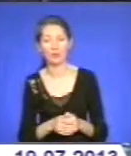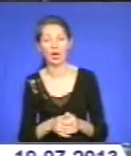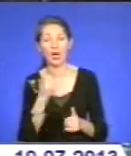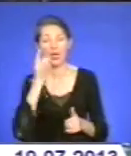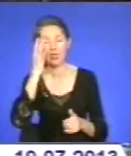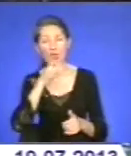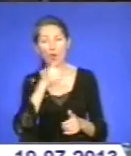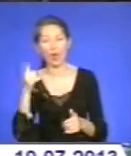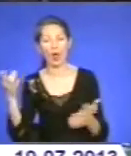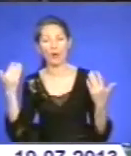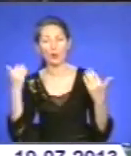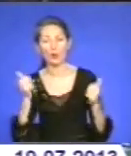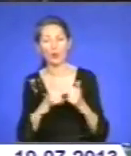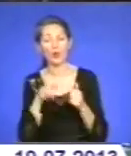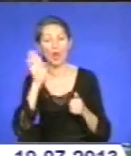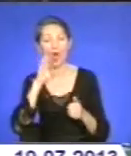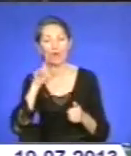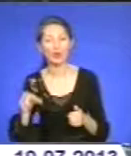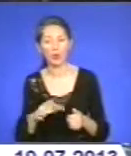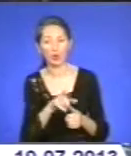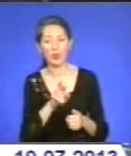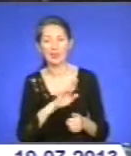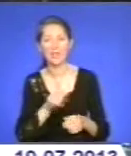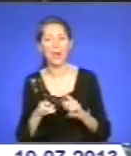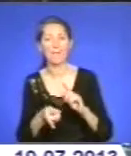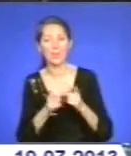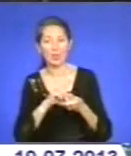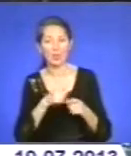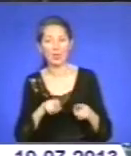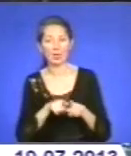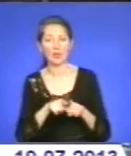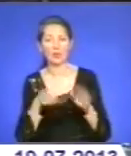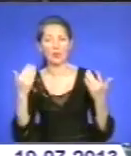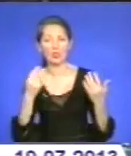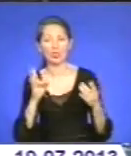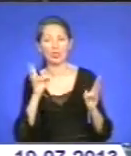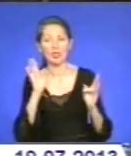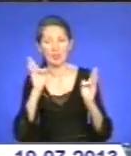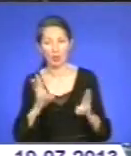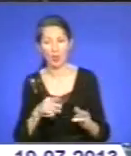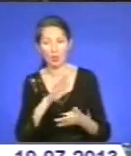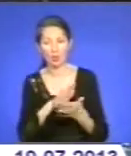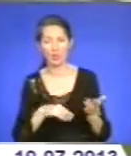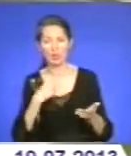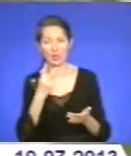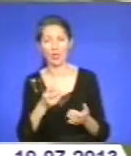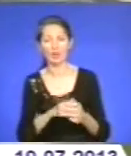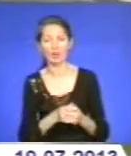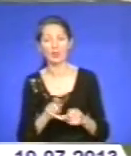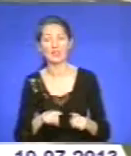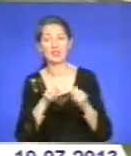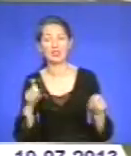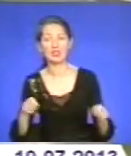Літо, пора відпочинку біля водойм. Як не перетворити таке дозвілля на трагедію? Дивимось далі. З